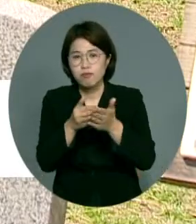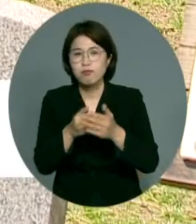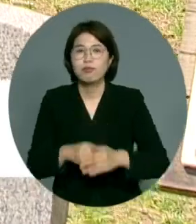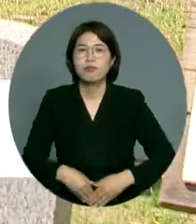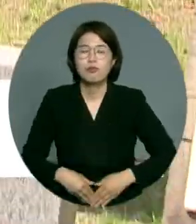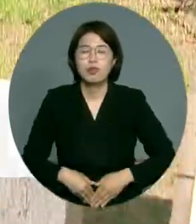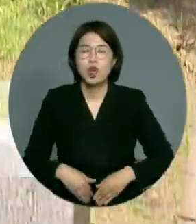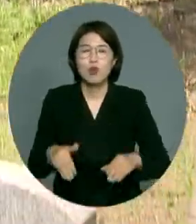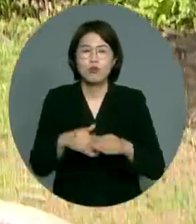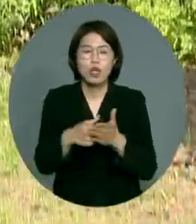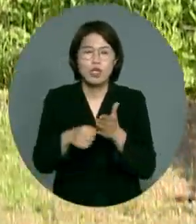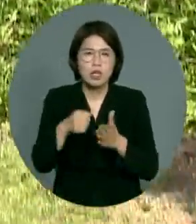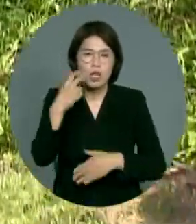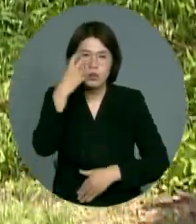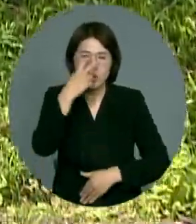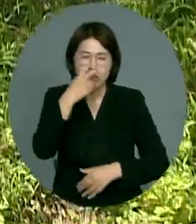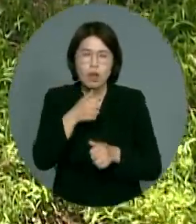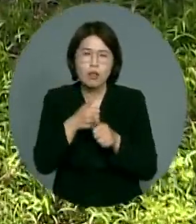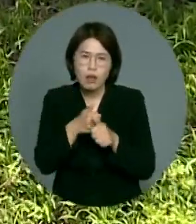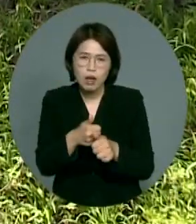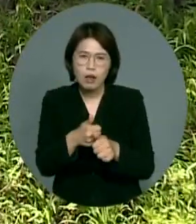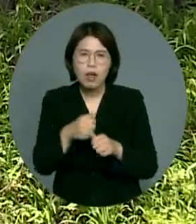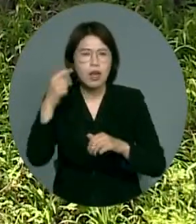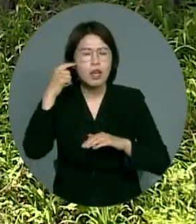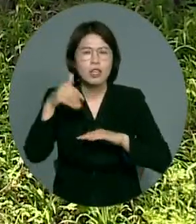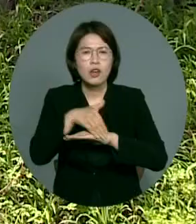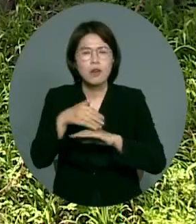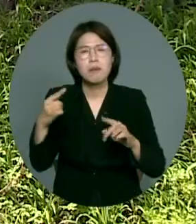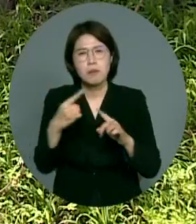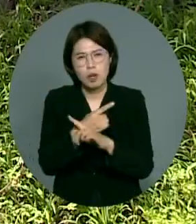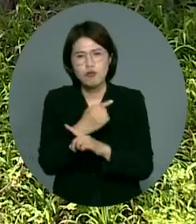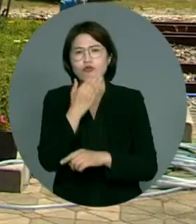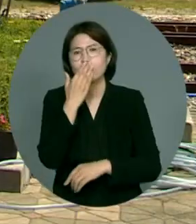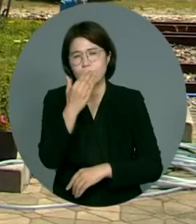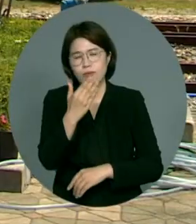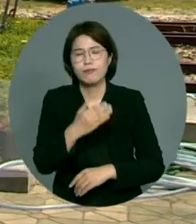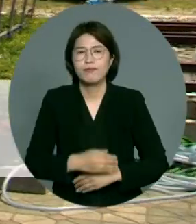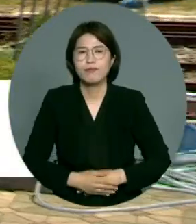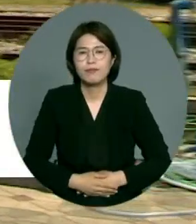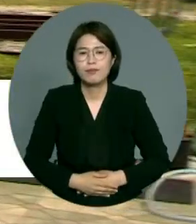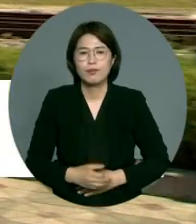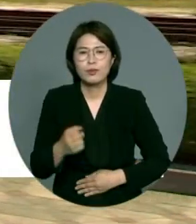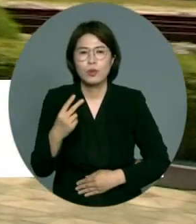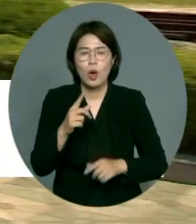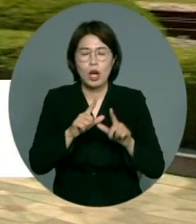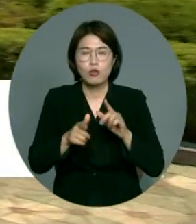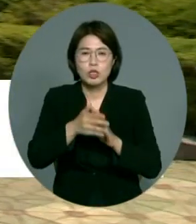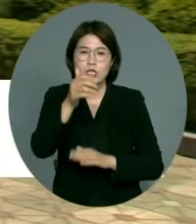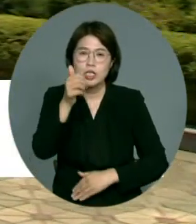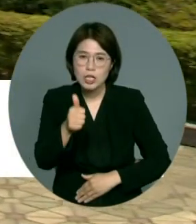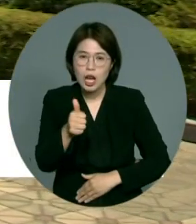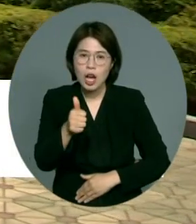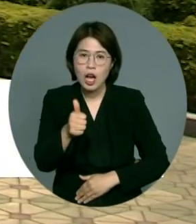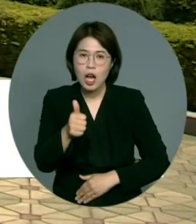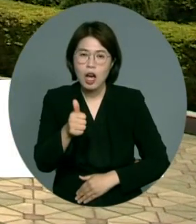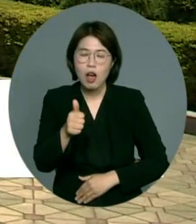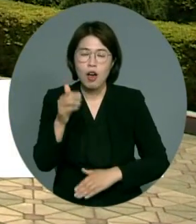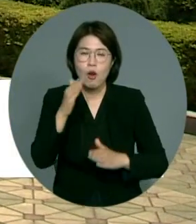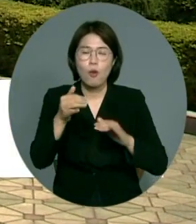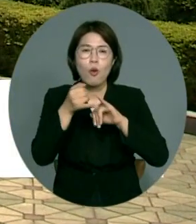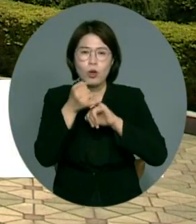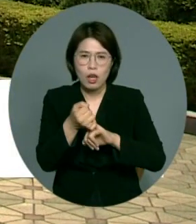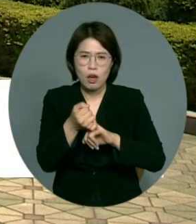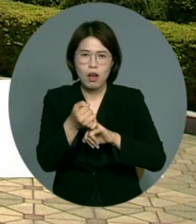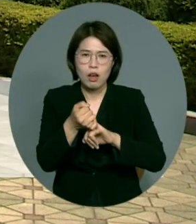규모와 그 결과에 따라 계 획 수정이 불가피 한 셈입니다 또 안동시장 후보들의 공약 가운데 서로